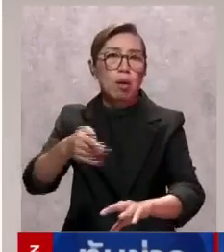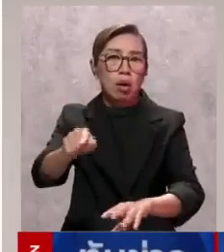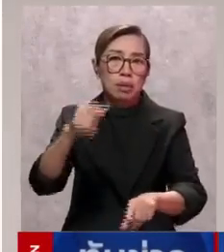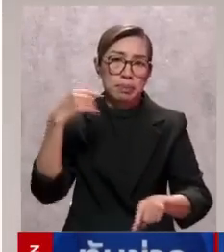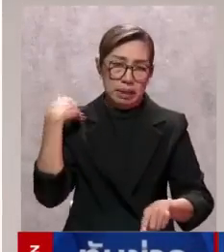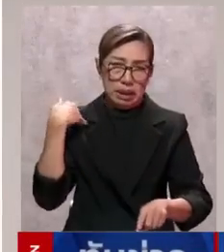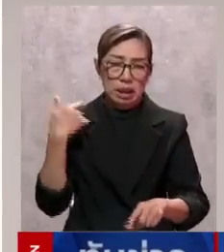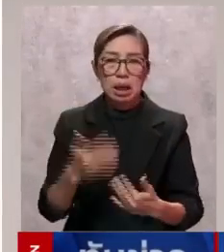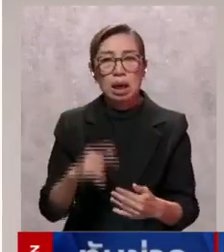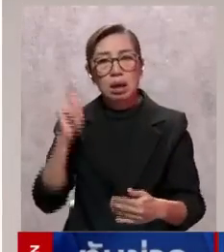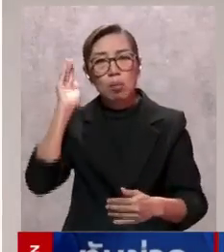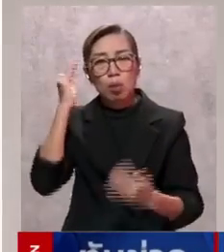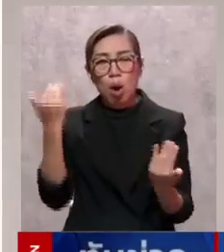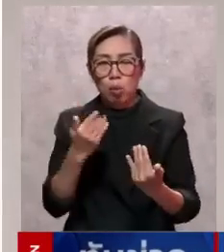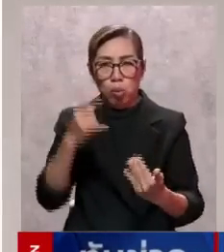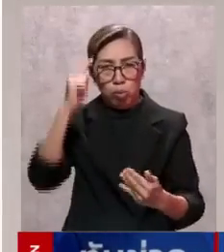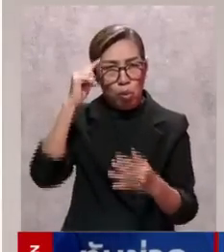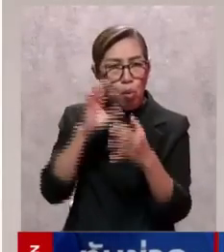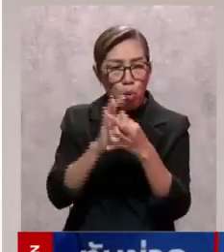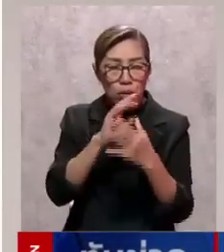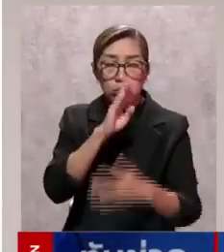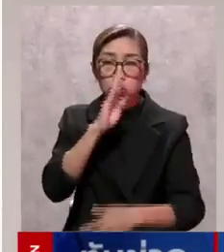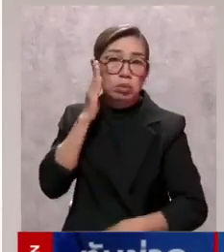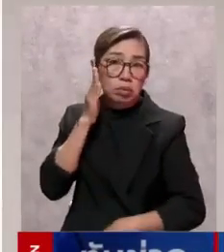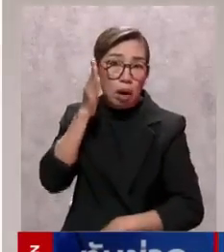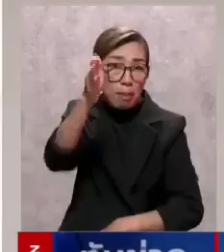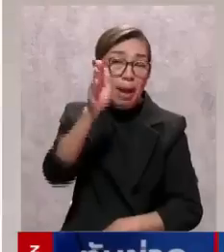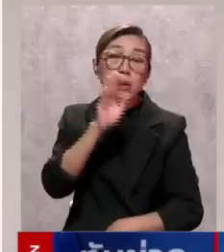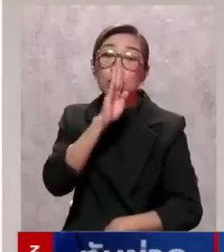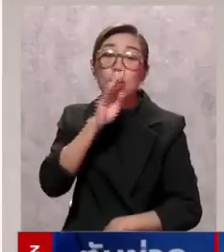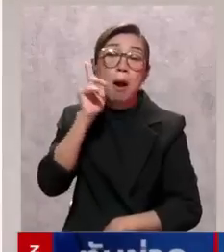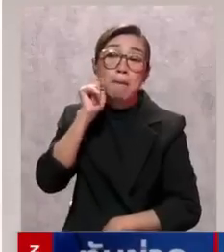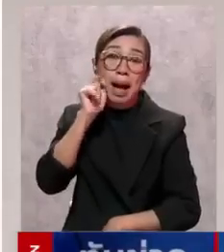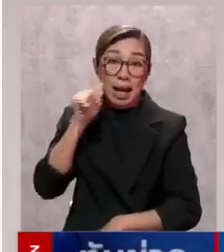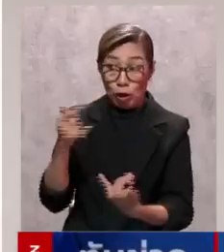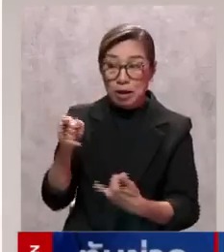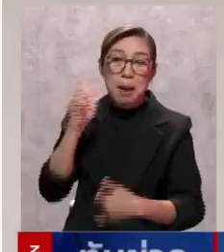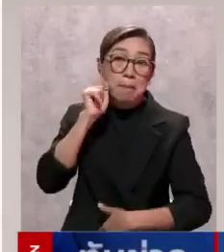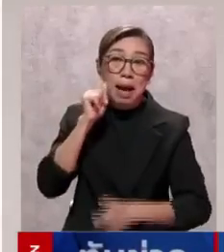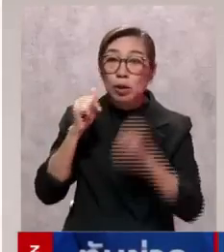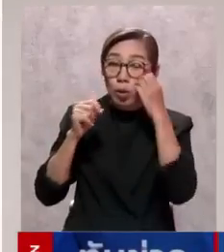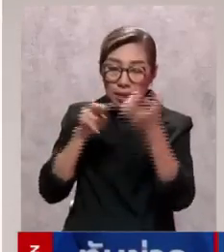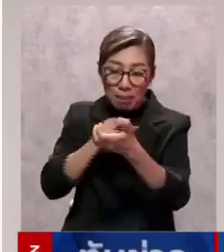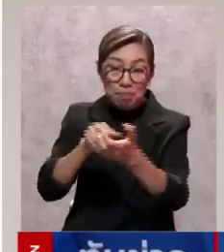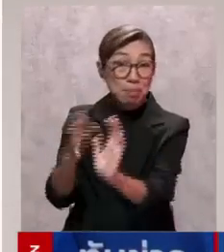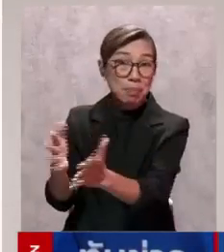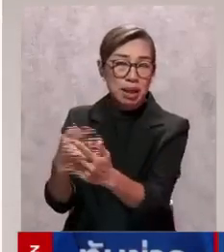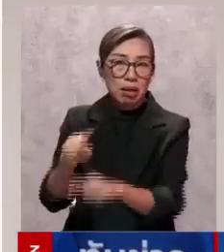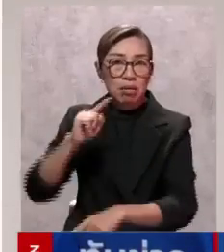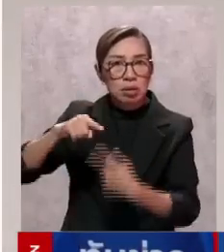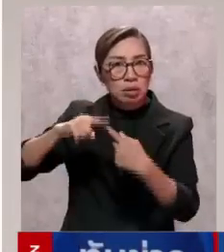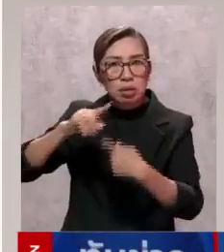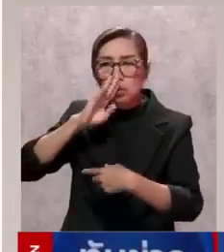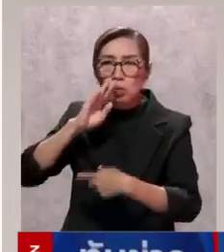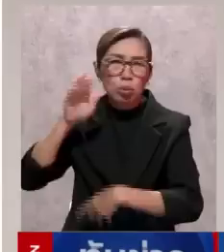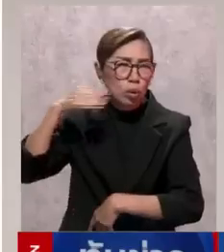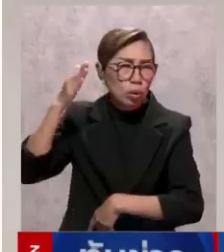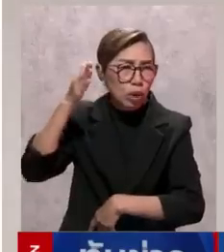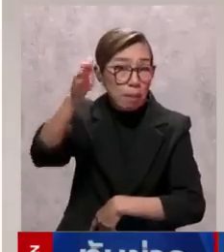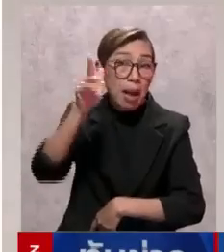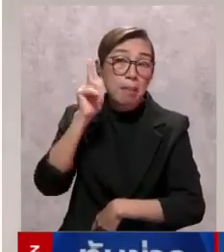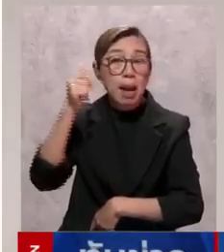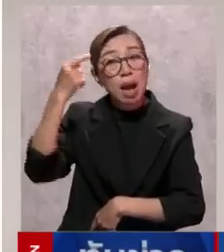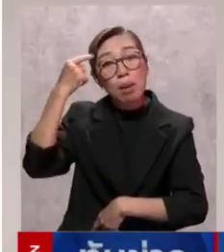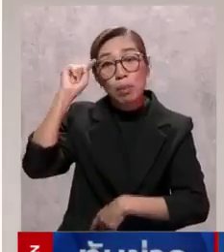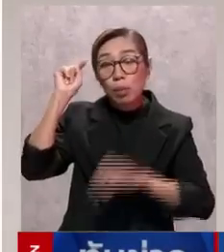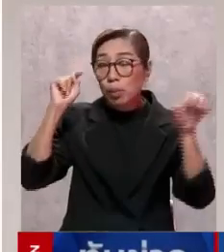นะคือลูกเขามีความกังวลว่าถ้าหากในอนาคตเนี่ยคุณแม่ย้อนกลับมาดูมาเห็นภาพเห็นข่าวเหล่านี้มันคง